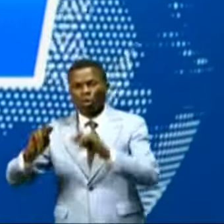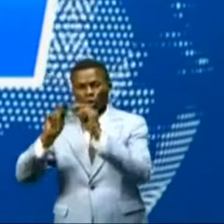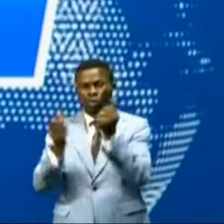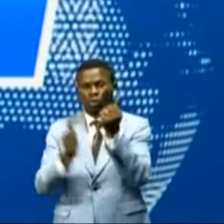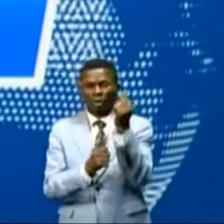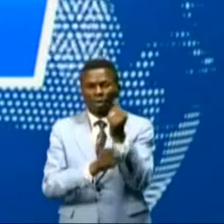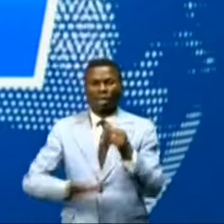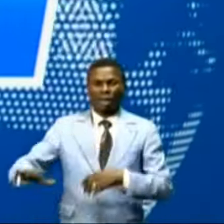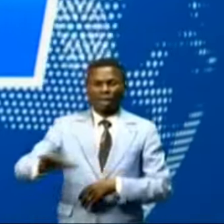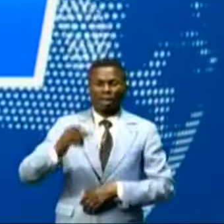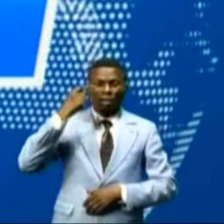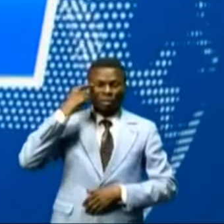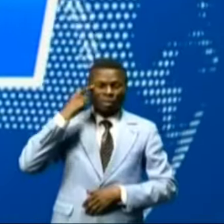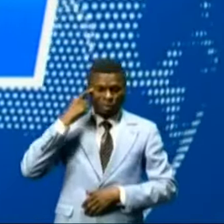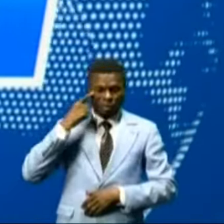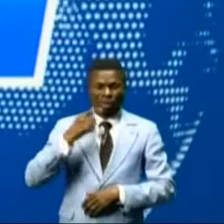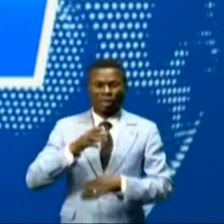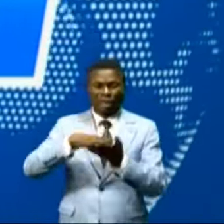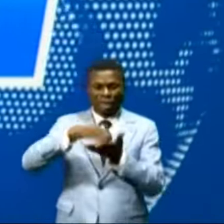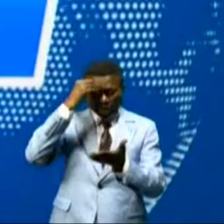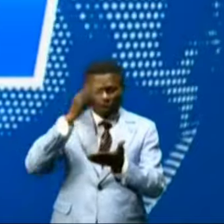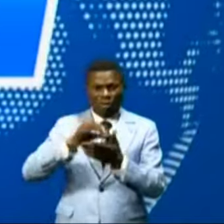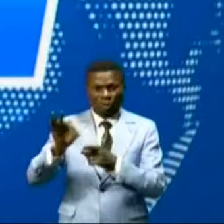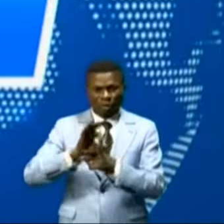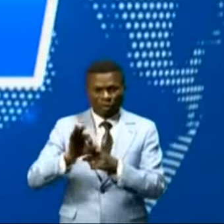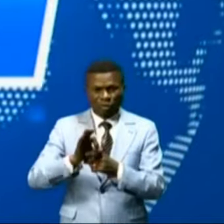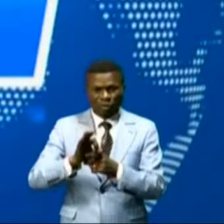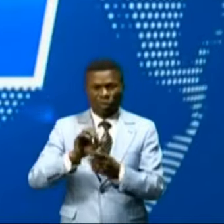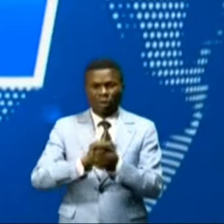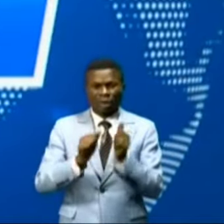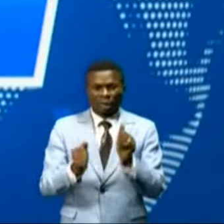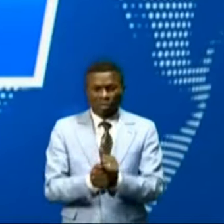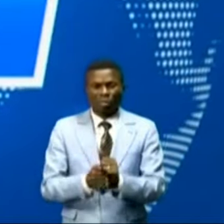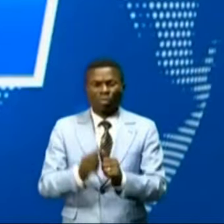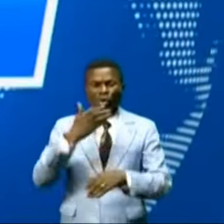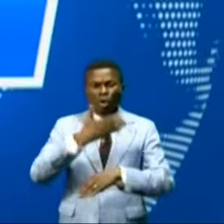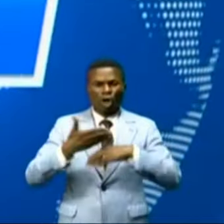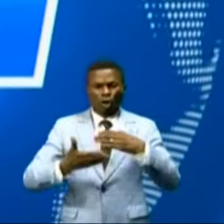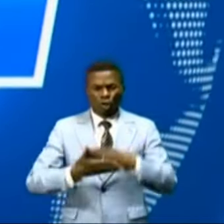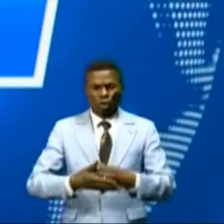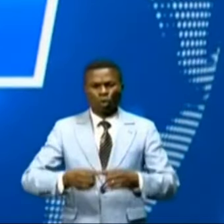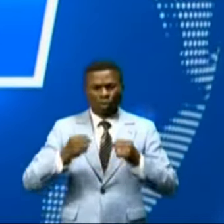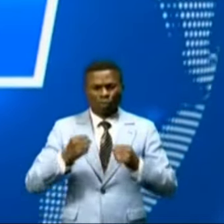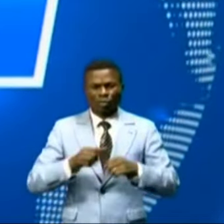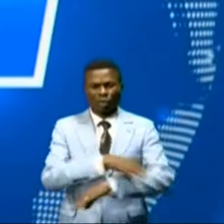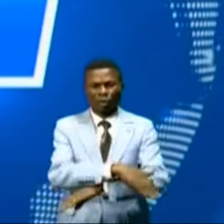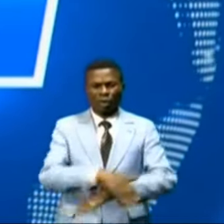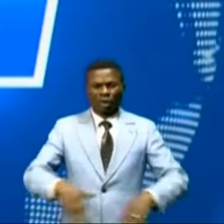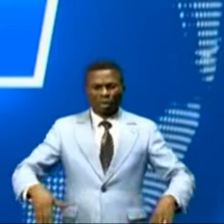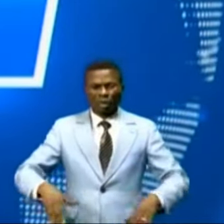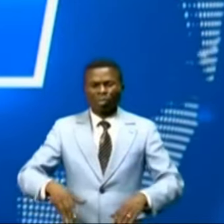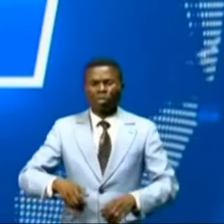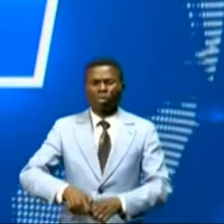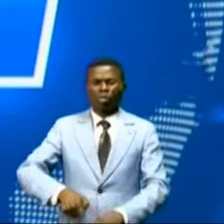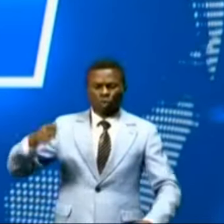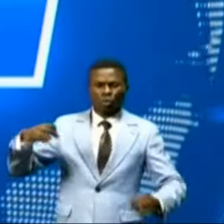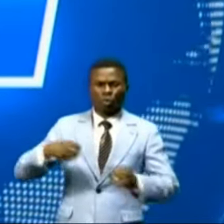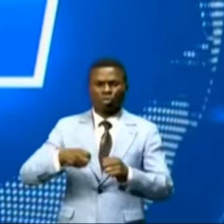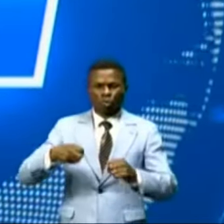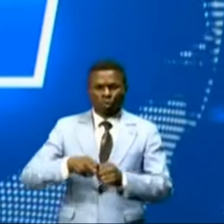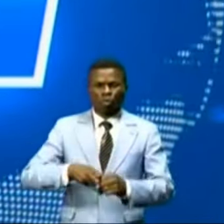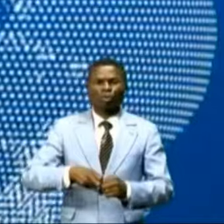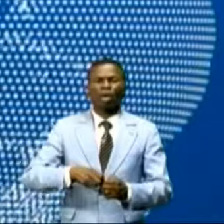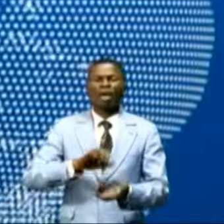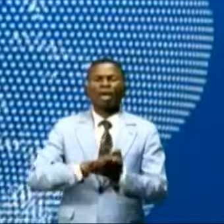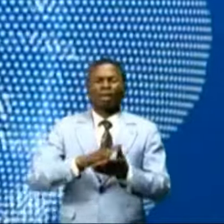une série de séances d'apprentissage. Ses compatriotes congolais vont bénéficier de l'expertise